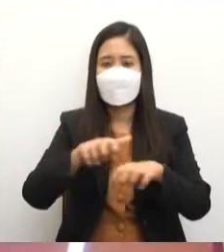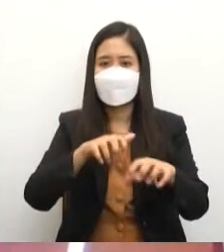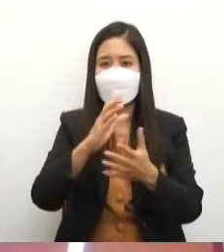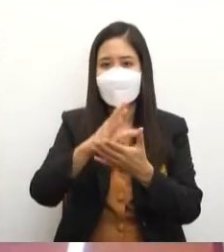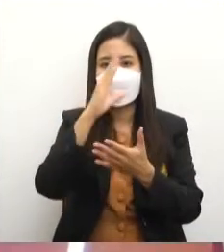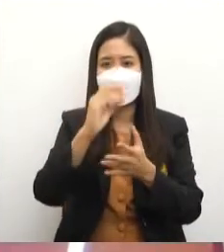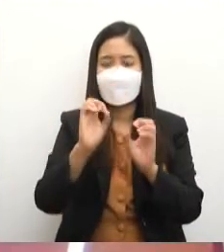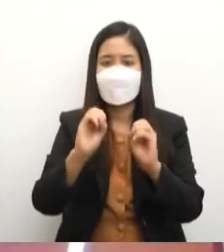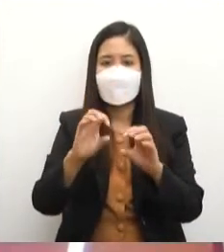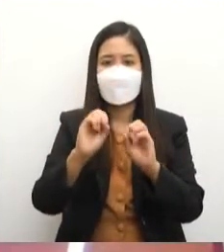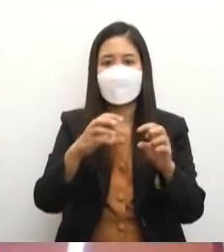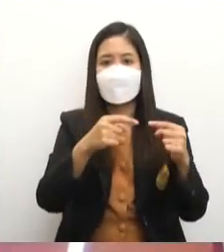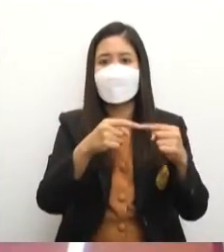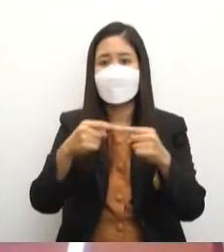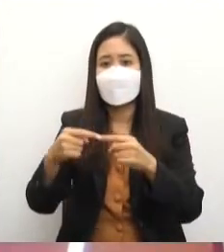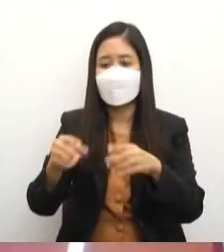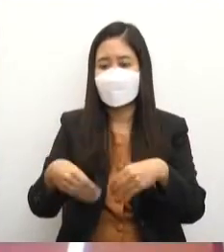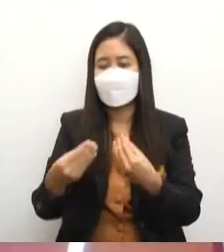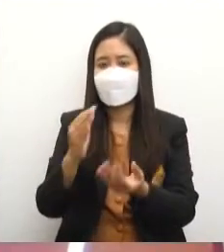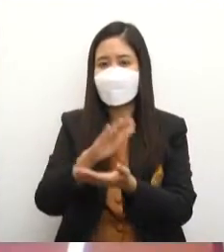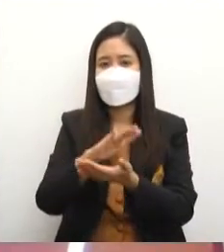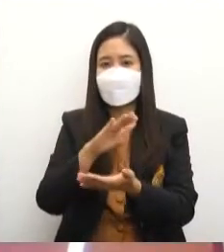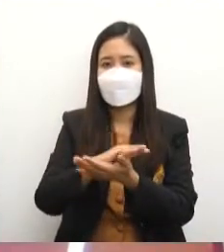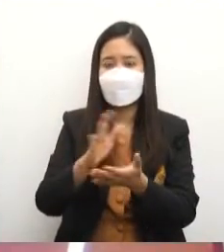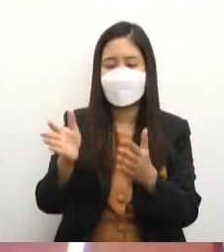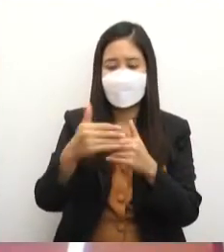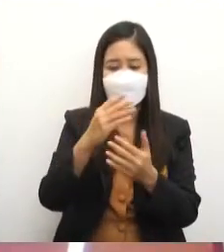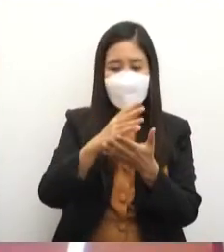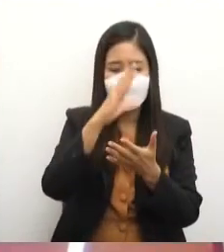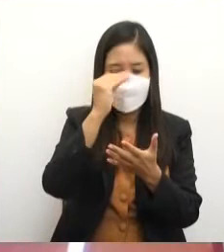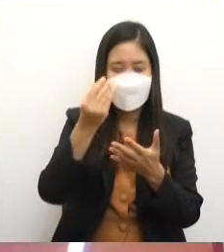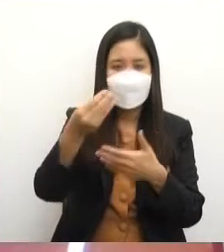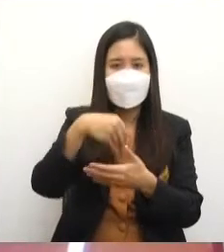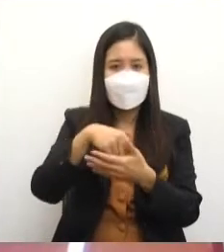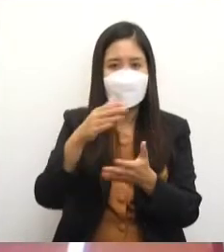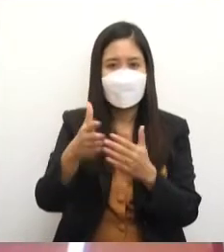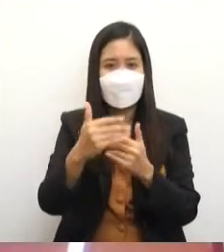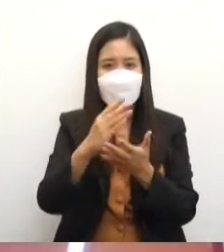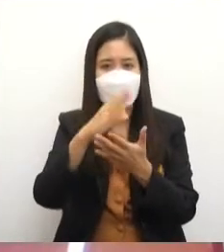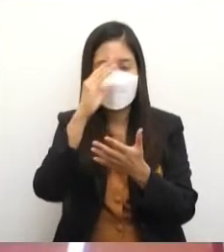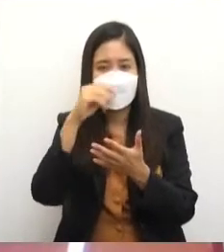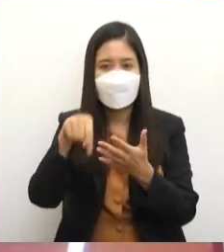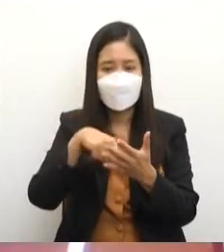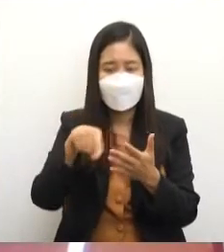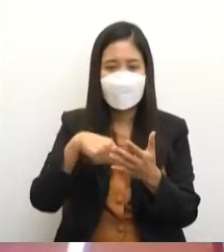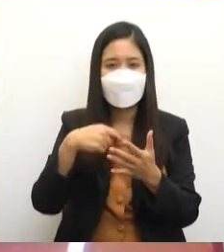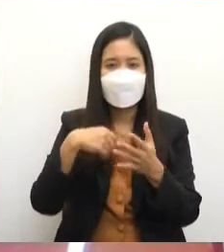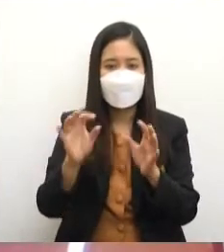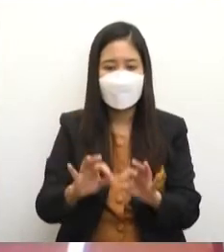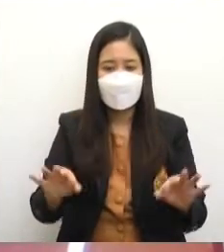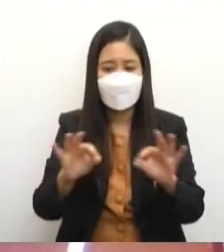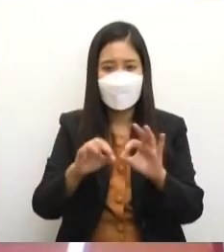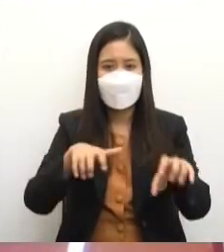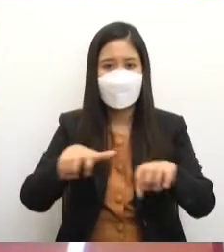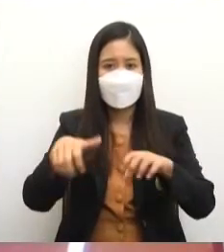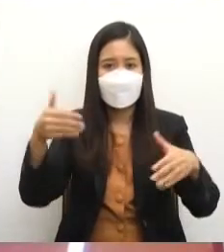ณะเป็น2รูปแบบของโรงเรียนนะครับทั้งในห้องและนอกห้องรวมถึงการวัดและประเมินผลกั ับอีกส่วนหนึ่งคือการจัดกิจกรรมในช่วงของส